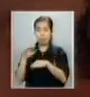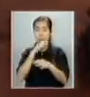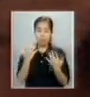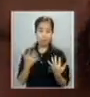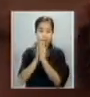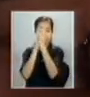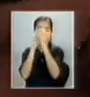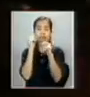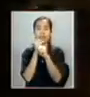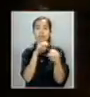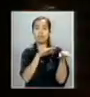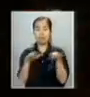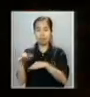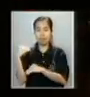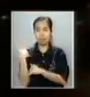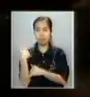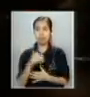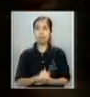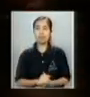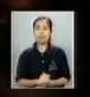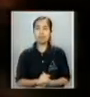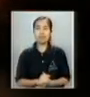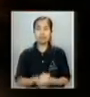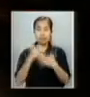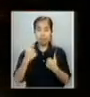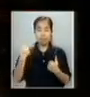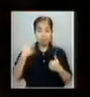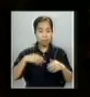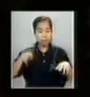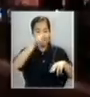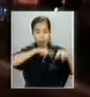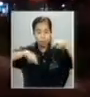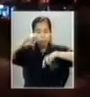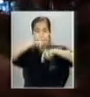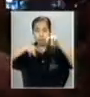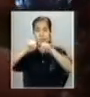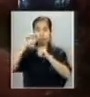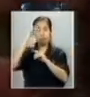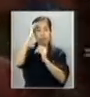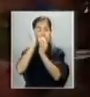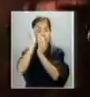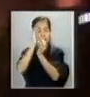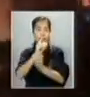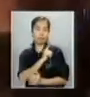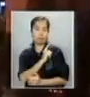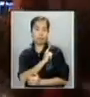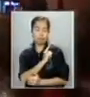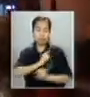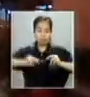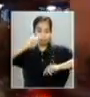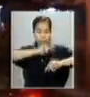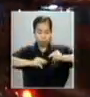ผู้ที่สร้างสถานการณ์เส้นทางลาดตระเวนของทหารตำรวจจะทำหน้าที่ตรวจสอบพื้นที่รอบราชประส